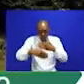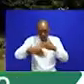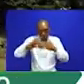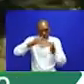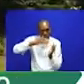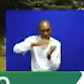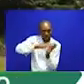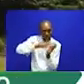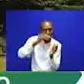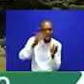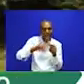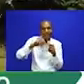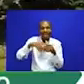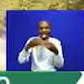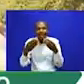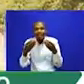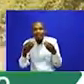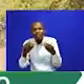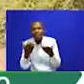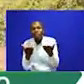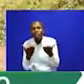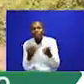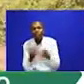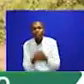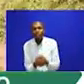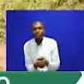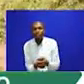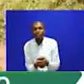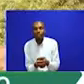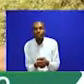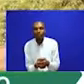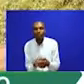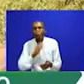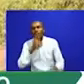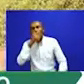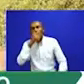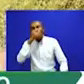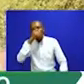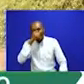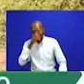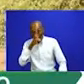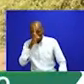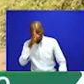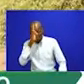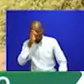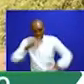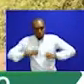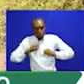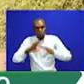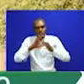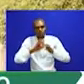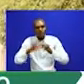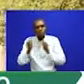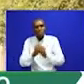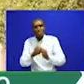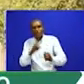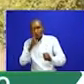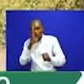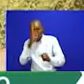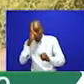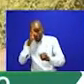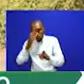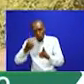bya obokore libwabo tuna batoko ta kanga ba county commander atokanya tubatera na basigali atomentera basigali ese kitwe kigya